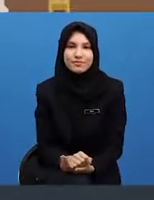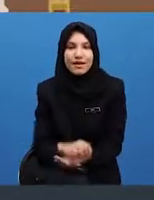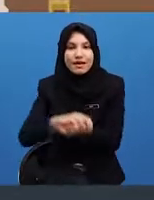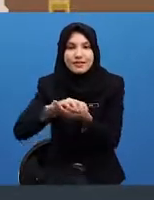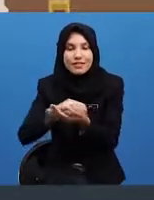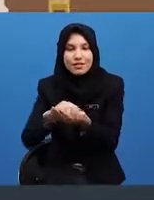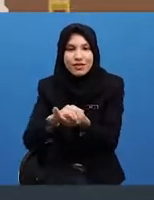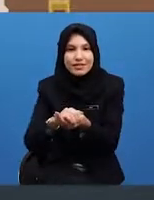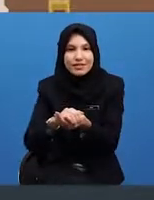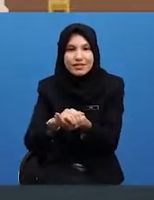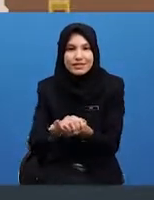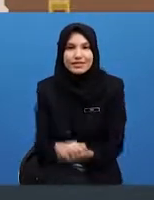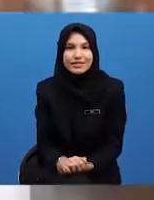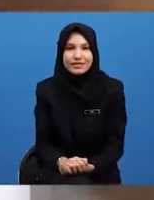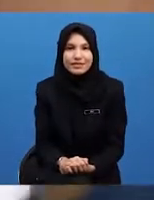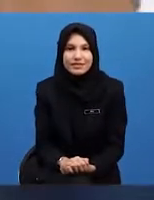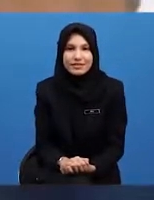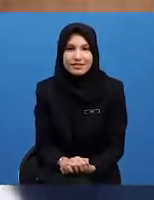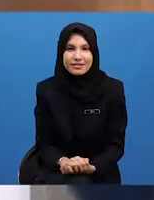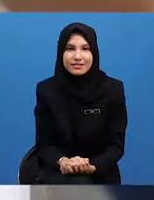Sabun yang licin ini